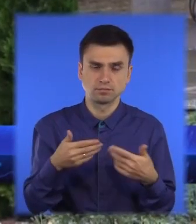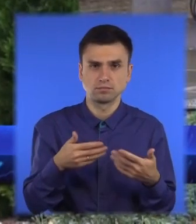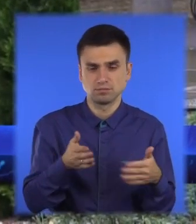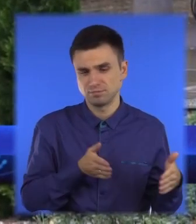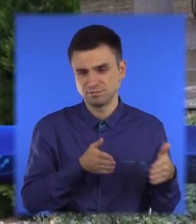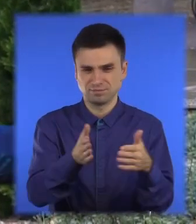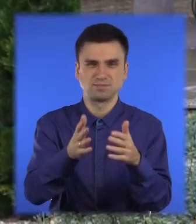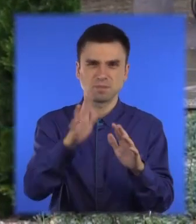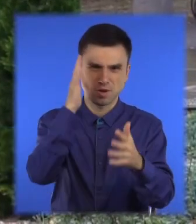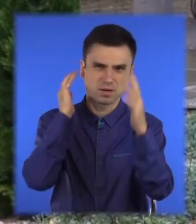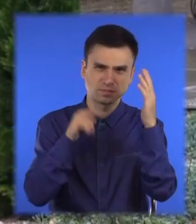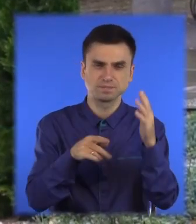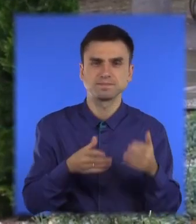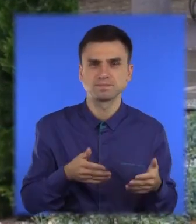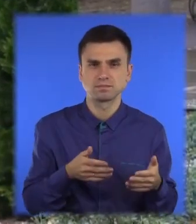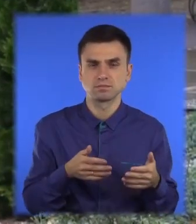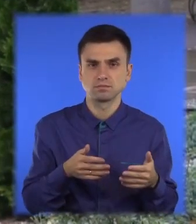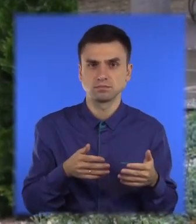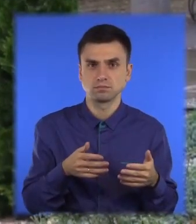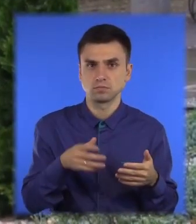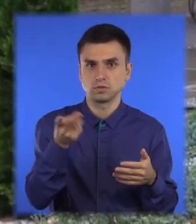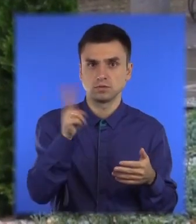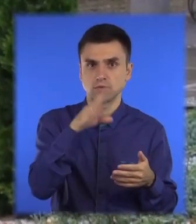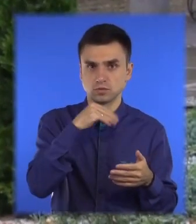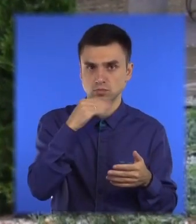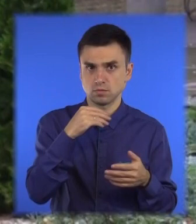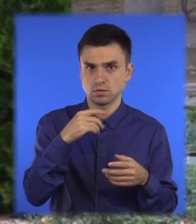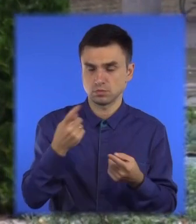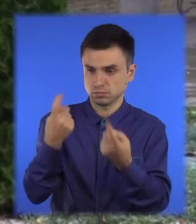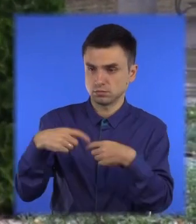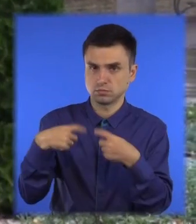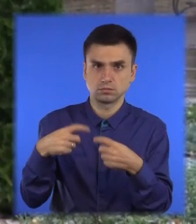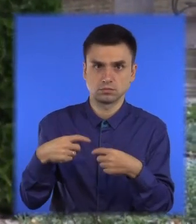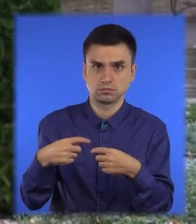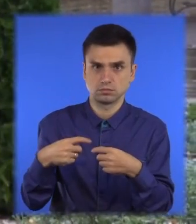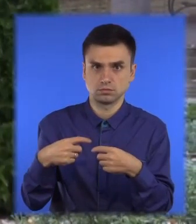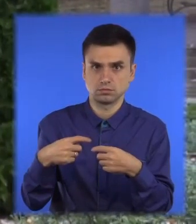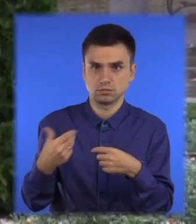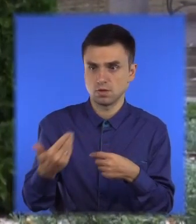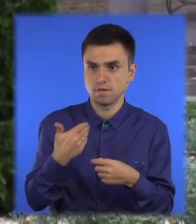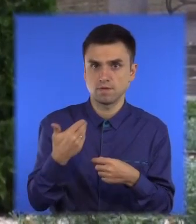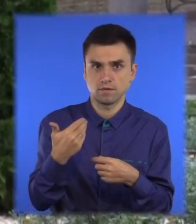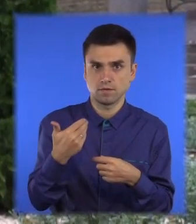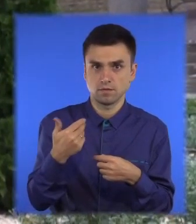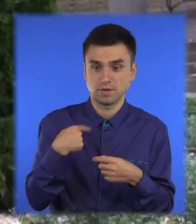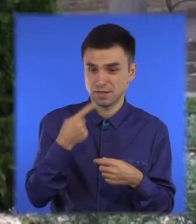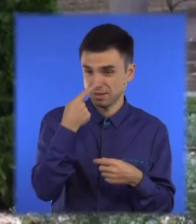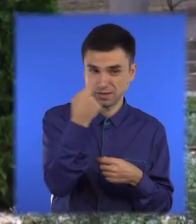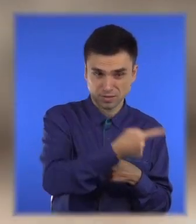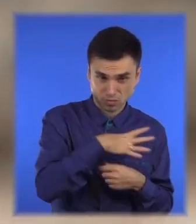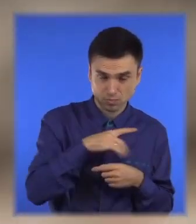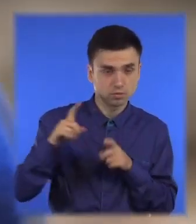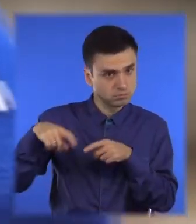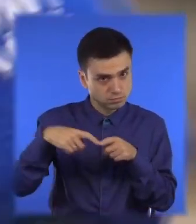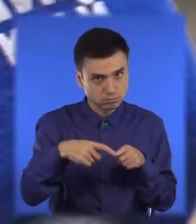в общем, ну, підбіжало дві собаки. Ну, я був доволі далеко, ну, вони все одно на мене напали, в общем. Одна укусила, порвала